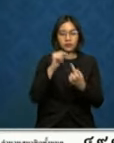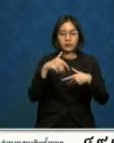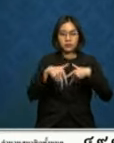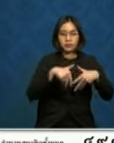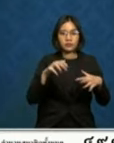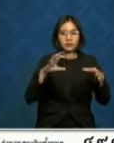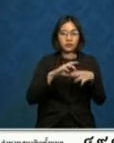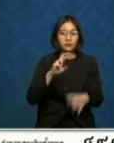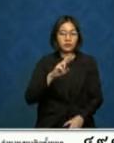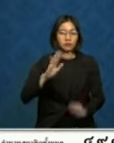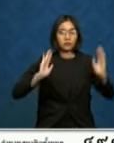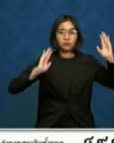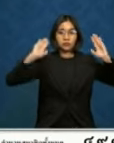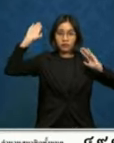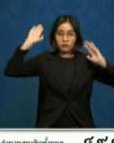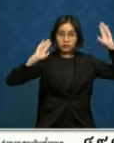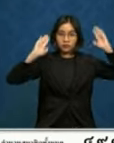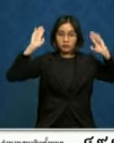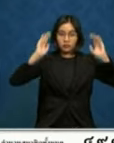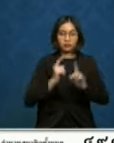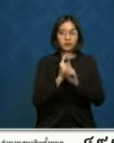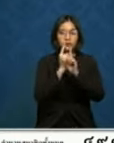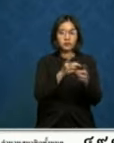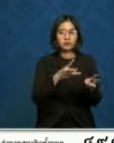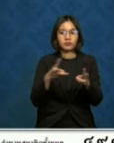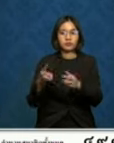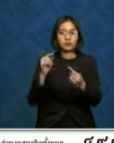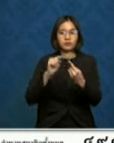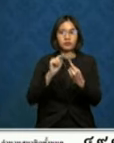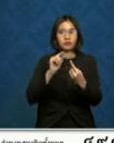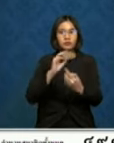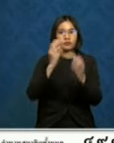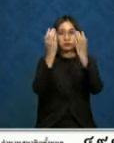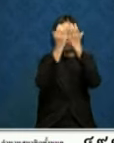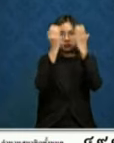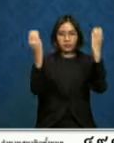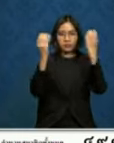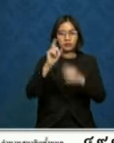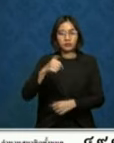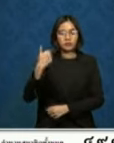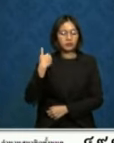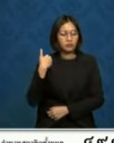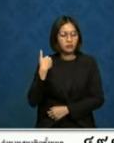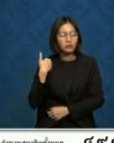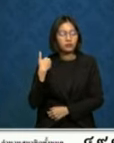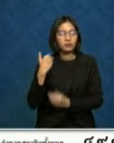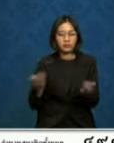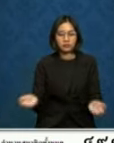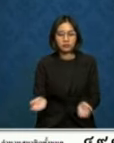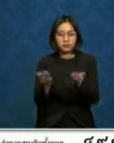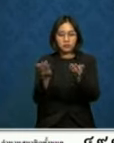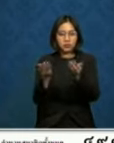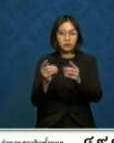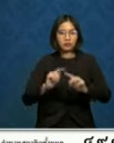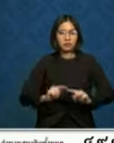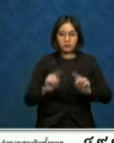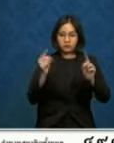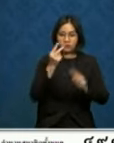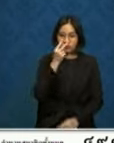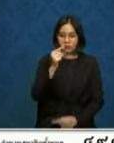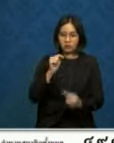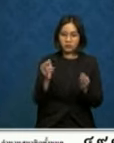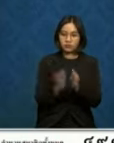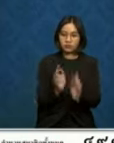กี่ยวกับระบอบประชาธิปไตยค่ะตามหลักการภายใต้กรอบรัฐธรรมนูญควรเป็นสิ่งที่ได้รับการสนับสนุนแต่ถ้าดูจ